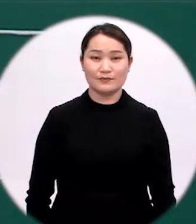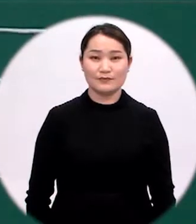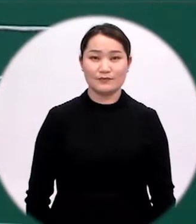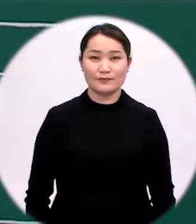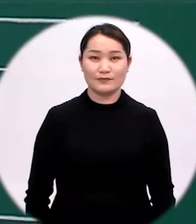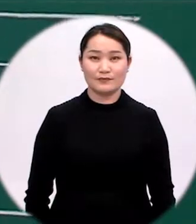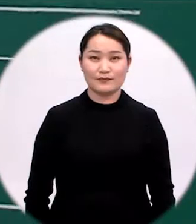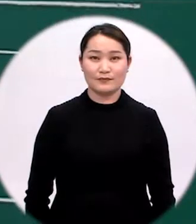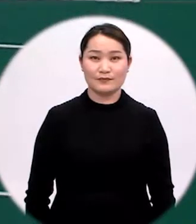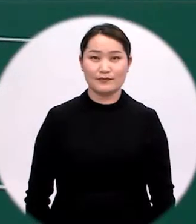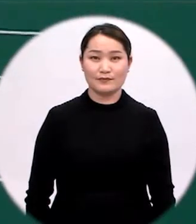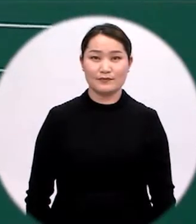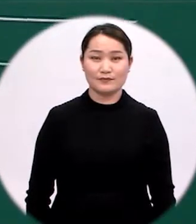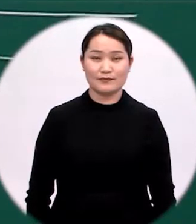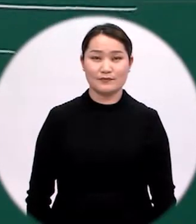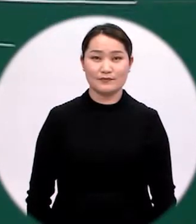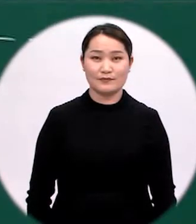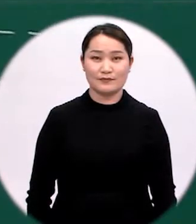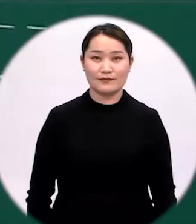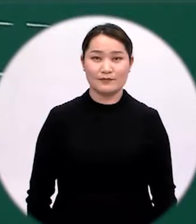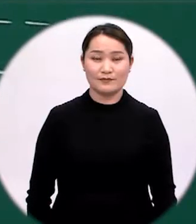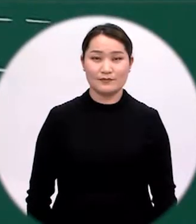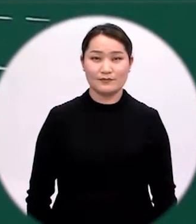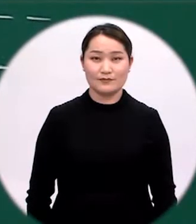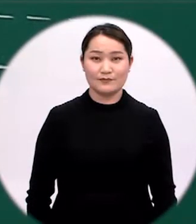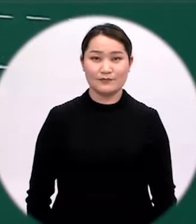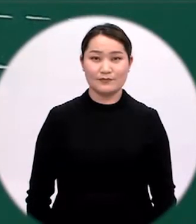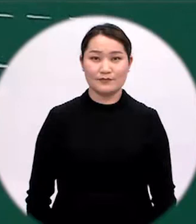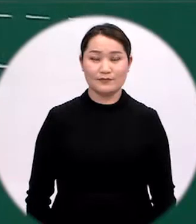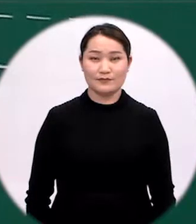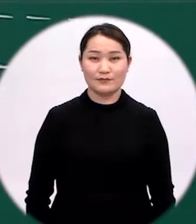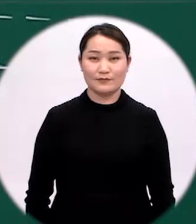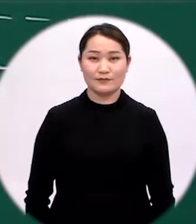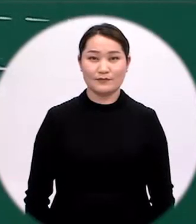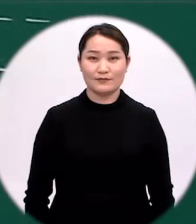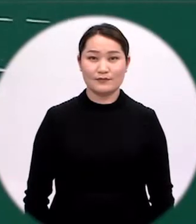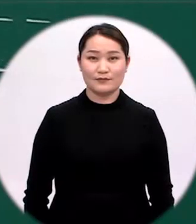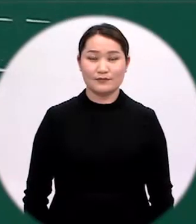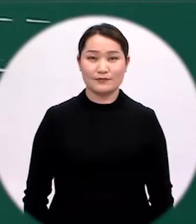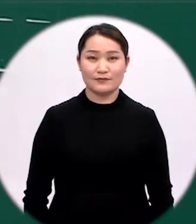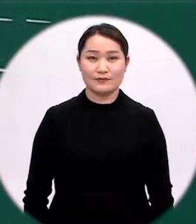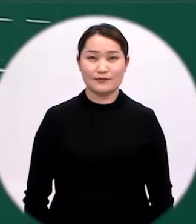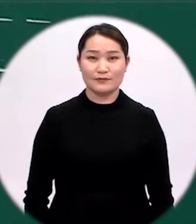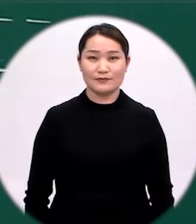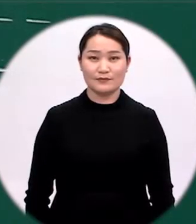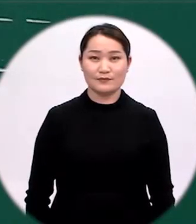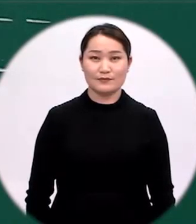Ташуу зураас эхлэлтэй, гогцоо төгсгөлтэй, урт шулуун, хөндлөн богино